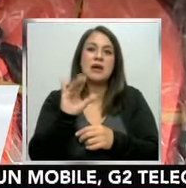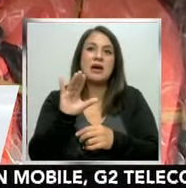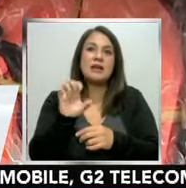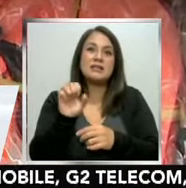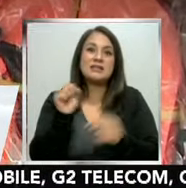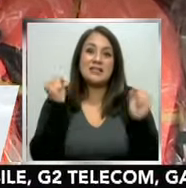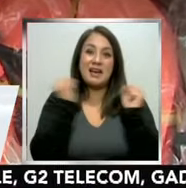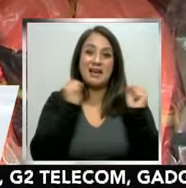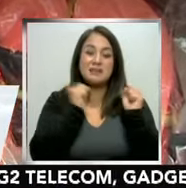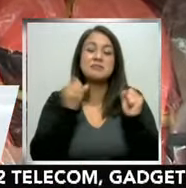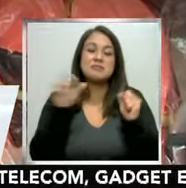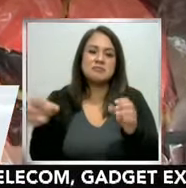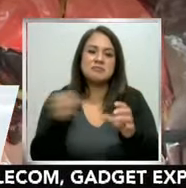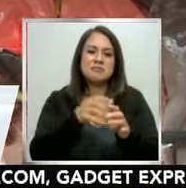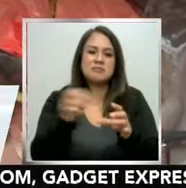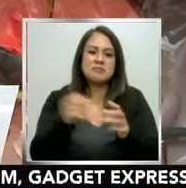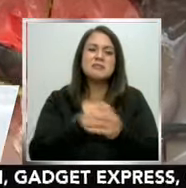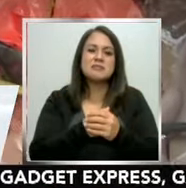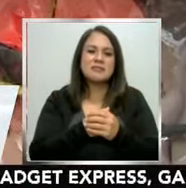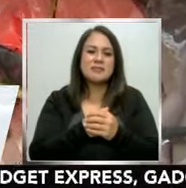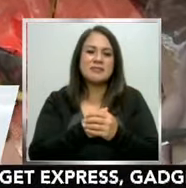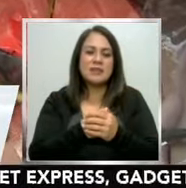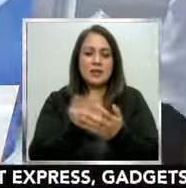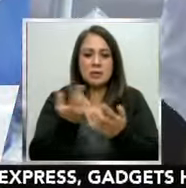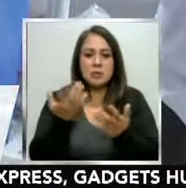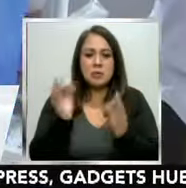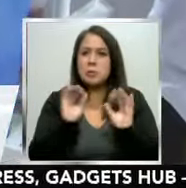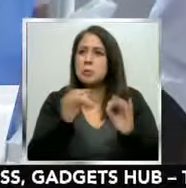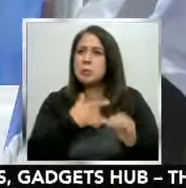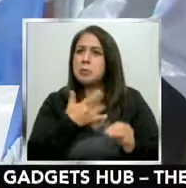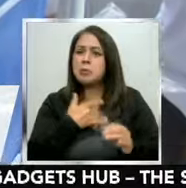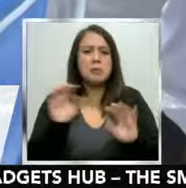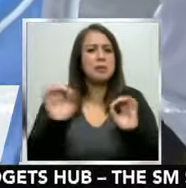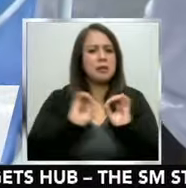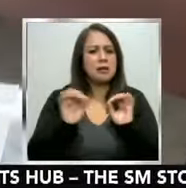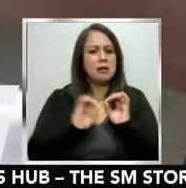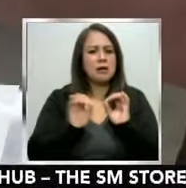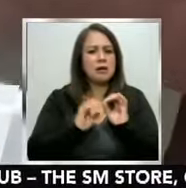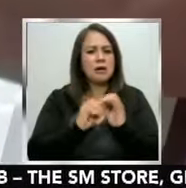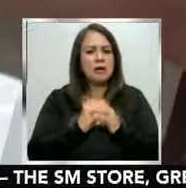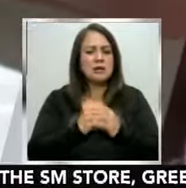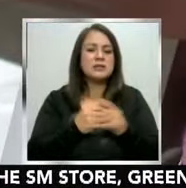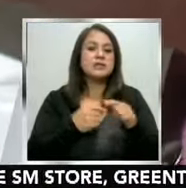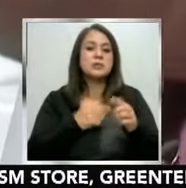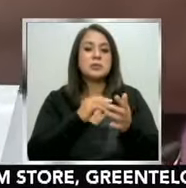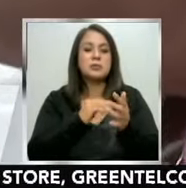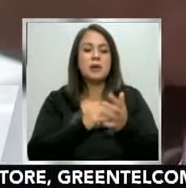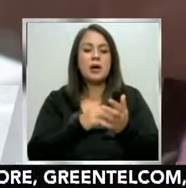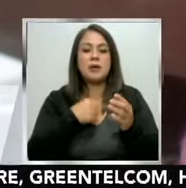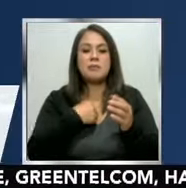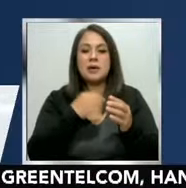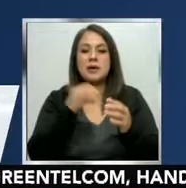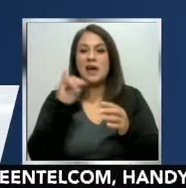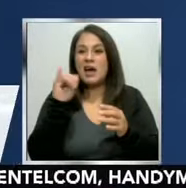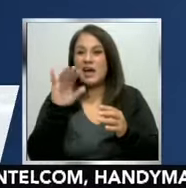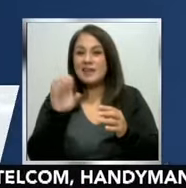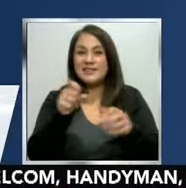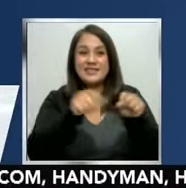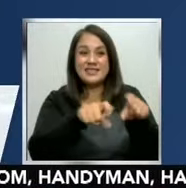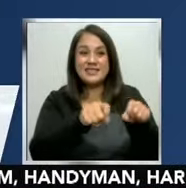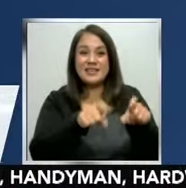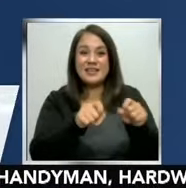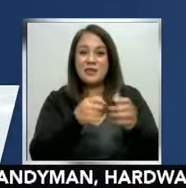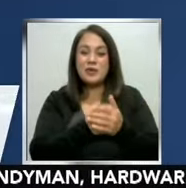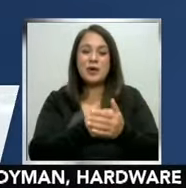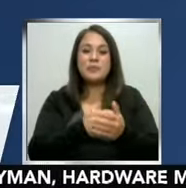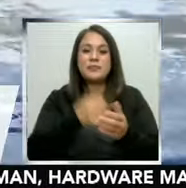Diyan kami kumukuha. Wala naman kami nararamdaman. Main ingredient din ang yelo sa mga tinda ni Ana na halo-halo at